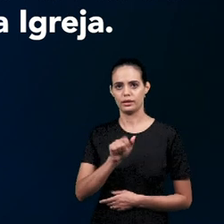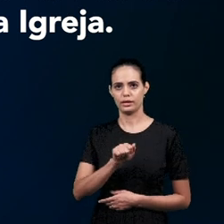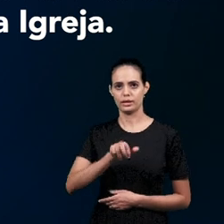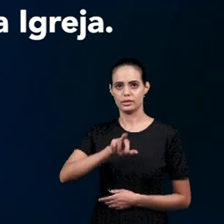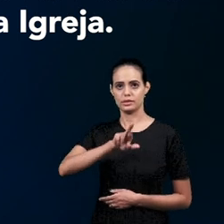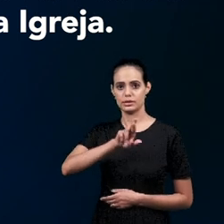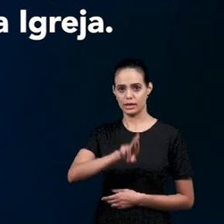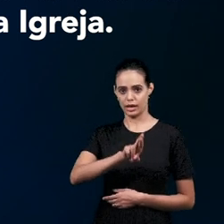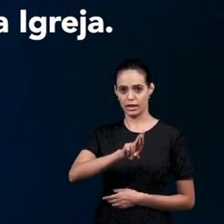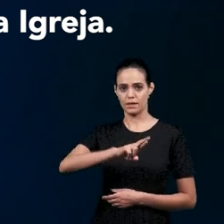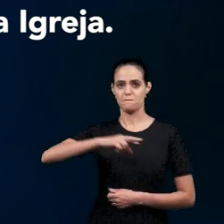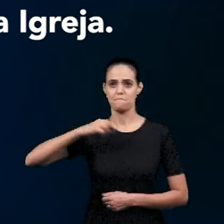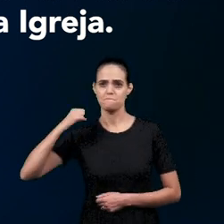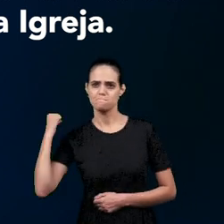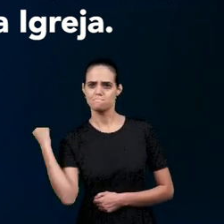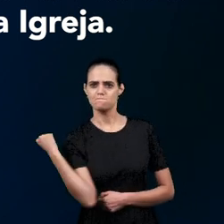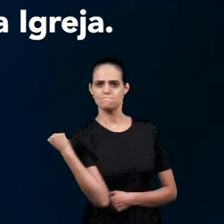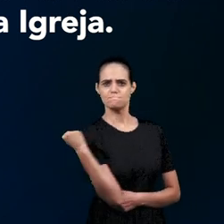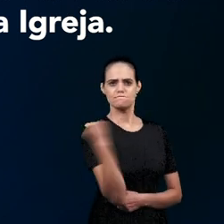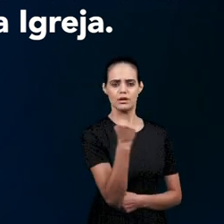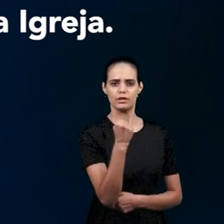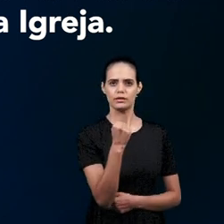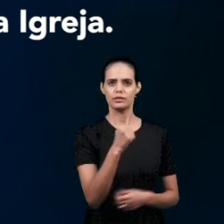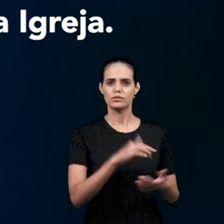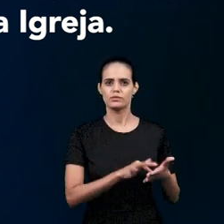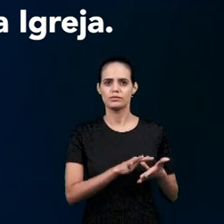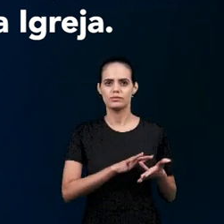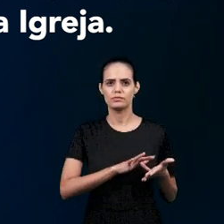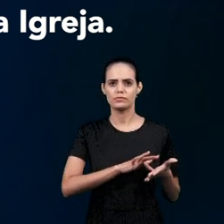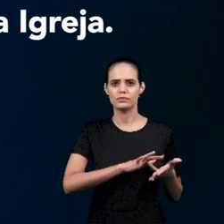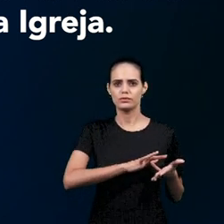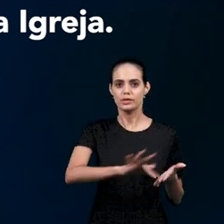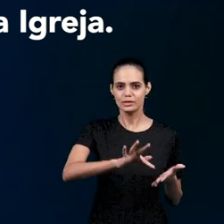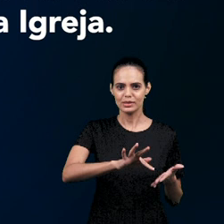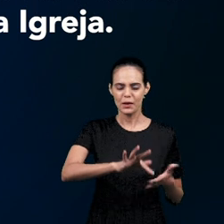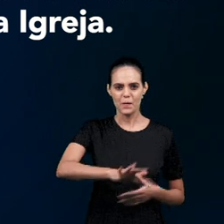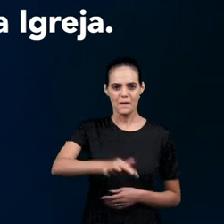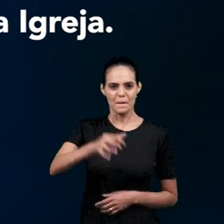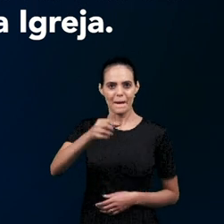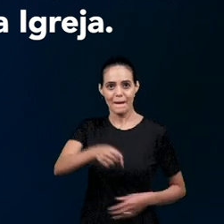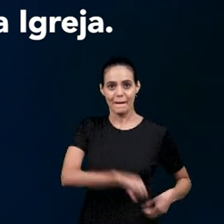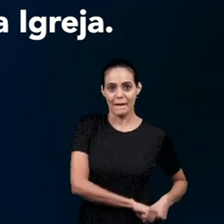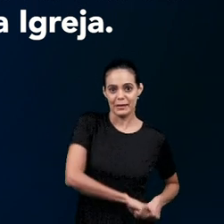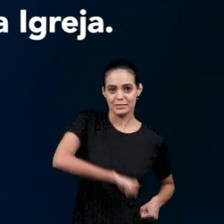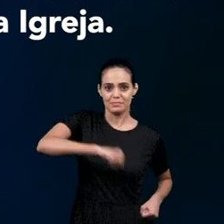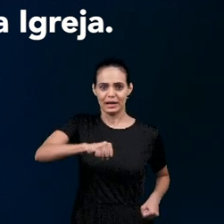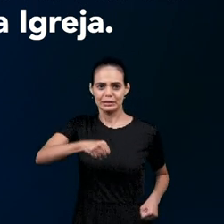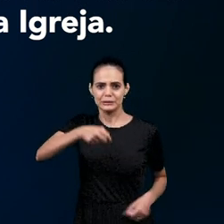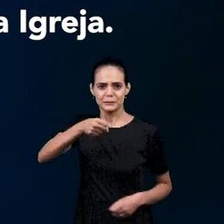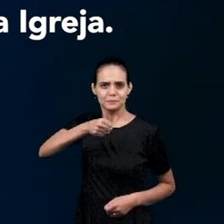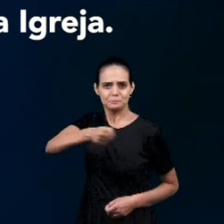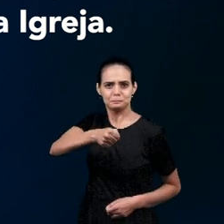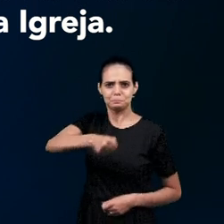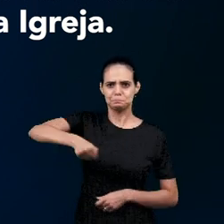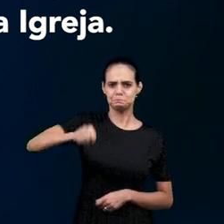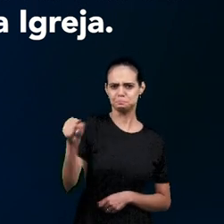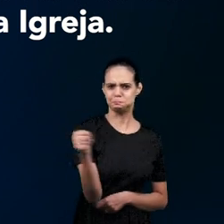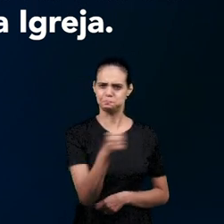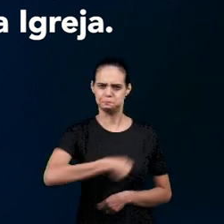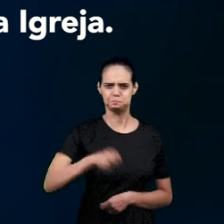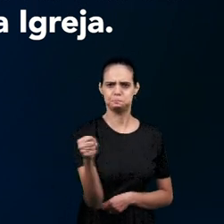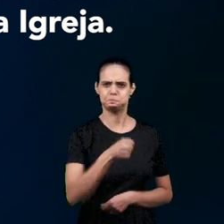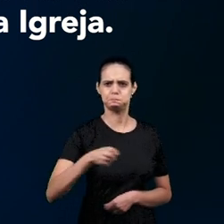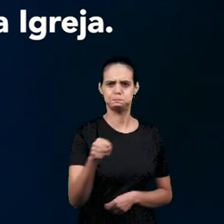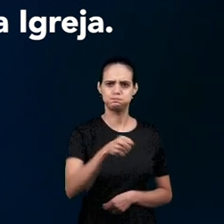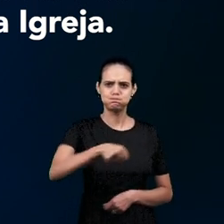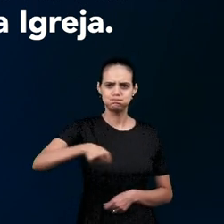Philistins jusqu'à ce que sa main est restée accrochée à l'épée. cela a été en attaque. Il est